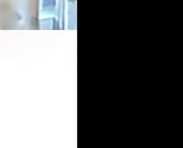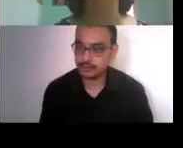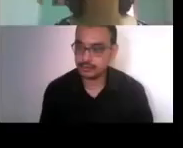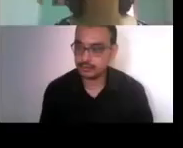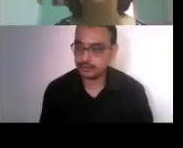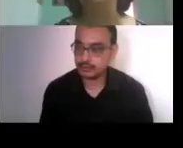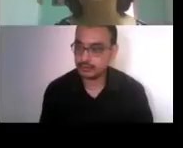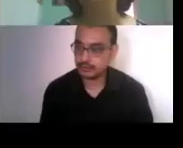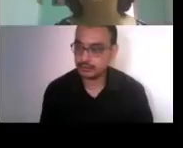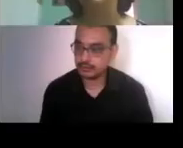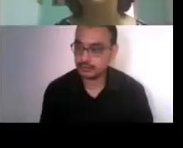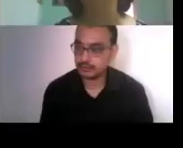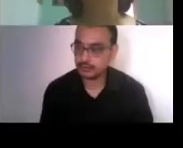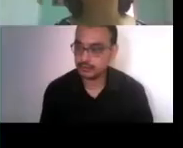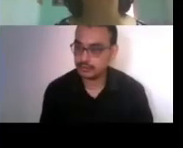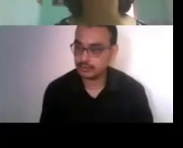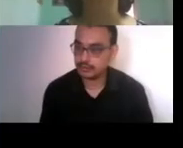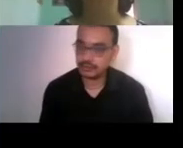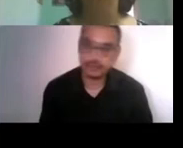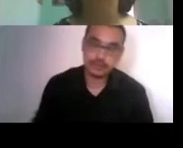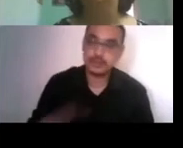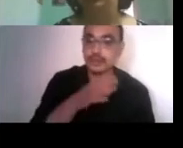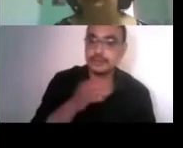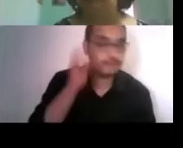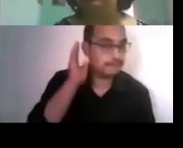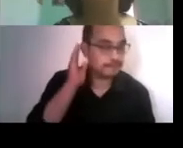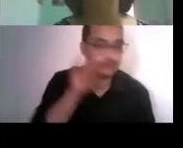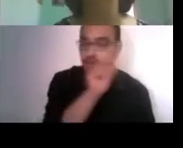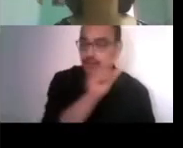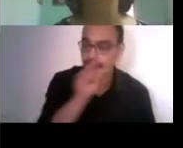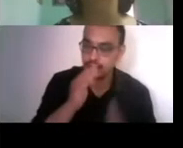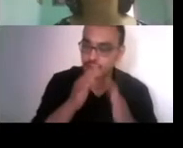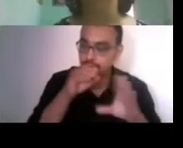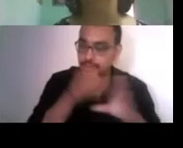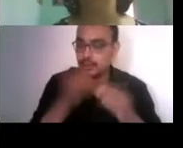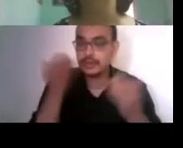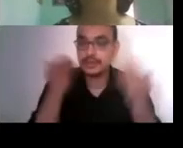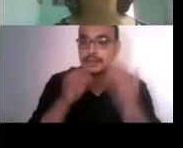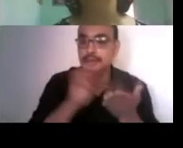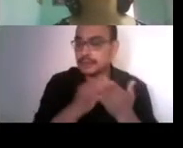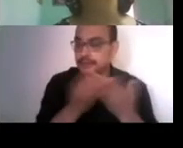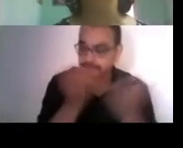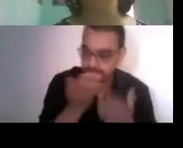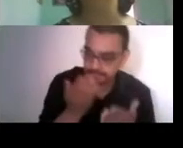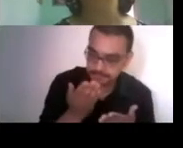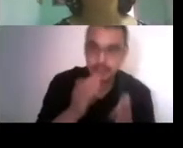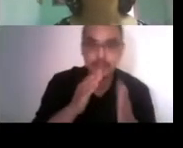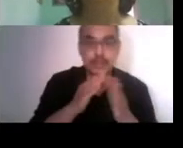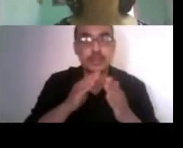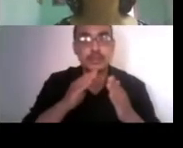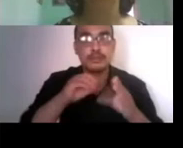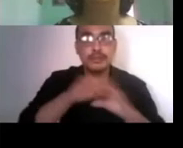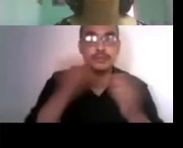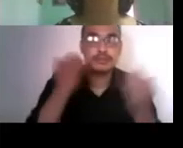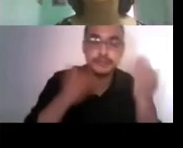हामी सबैलाई होइन यो सुनिरहेकै शब्द हो घरेलु हिंसा के हो भन्ने कुरा, घरेलु हिंसा भनेर